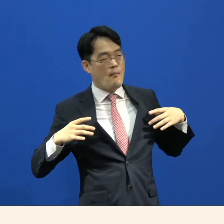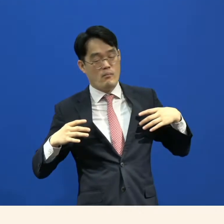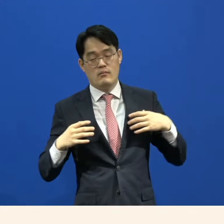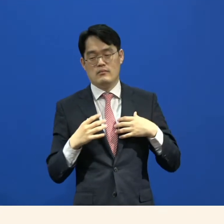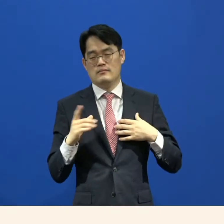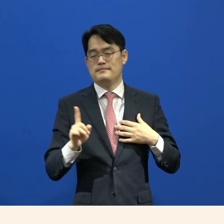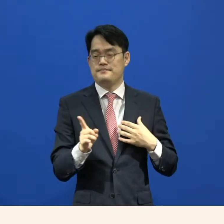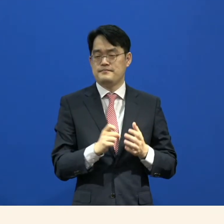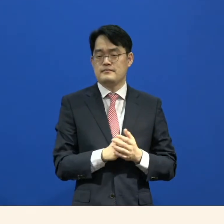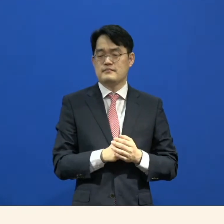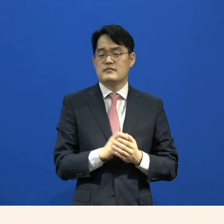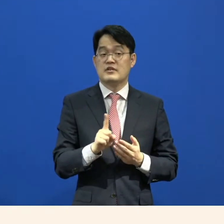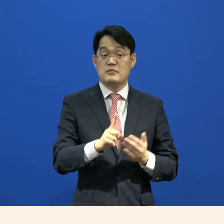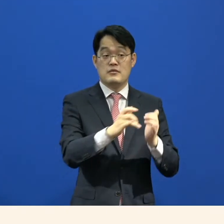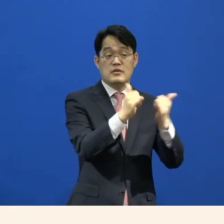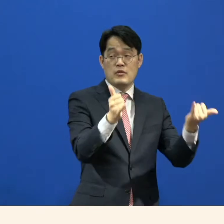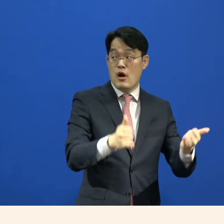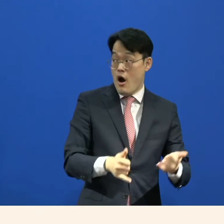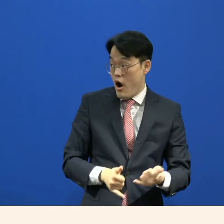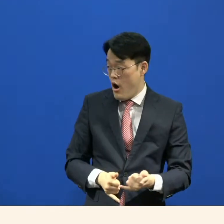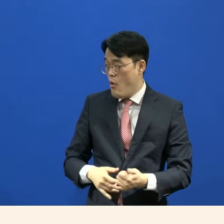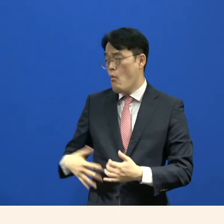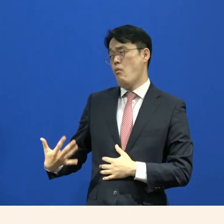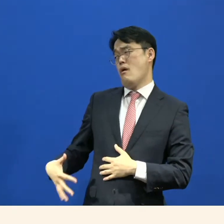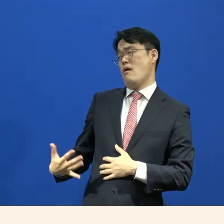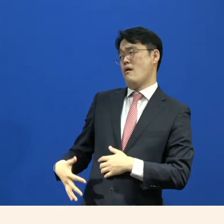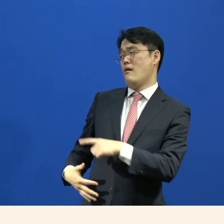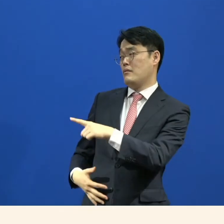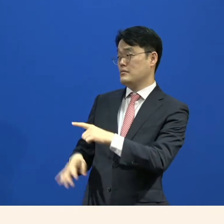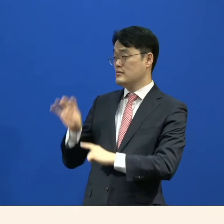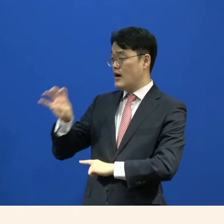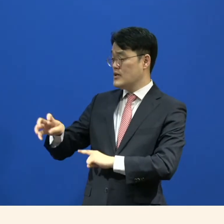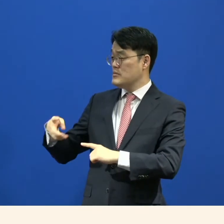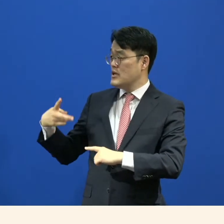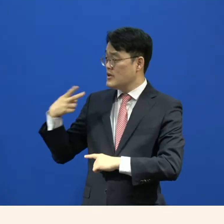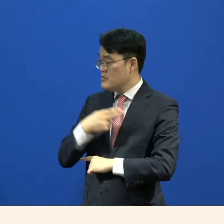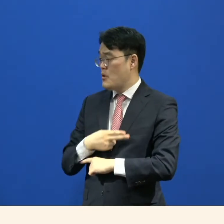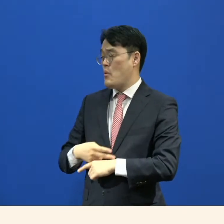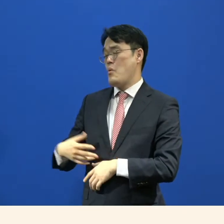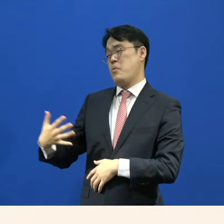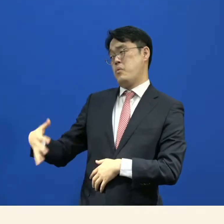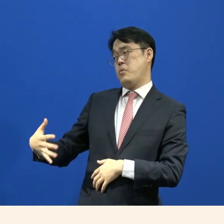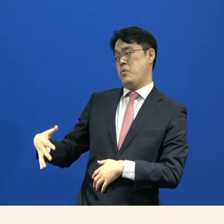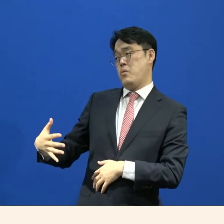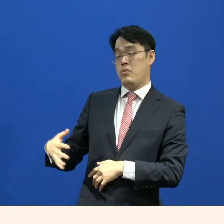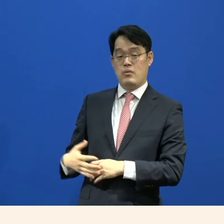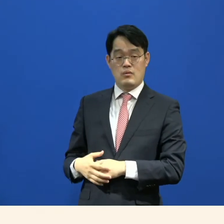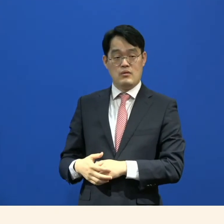사람들이 집사님 40일 금식을 다 하시는, 또 주변에서 부추겨요.